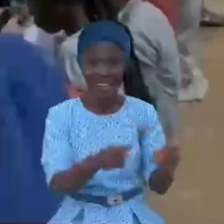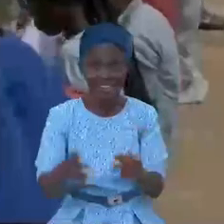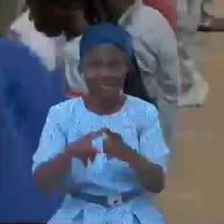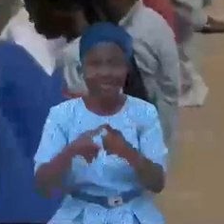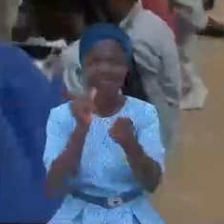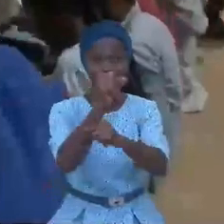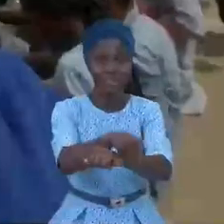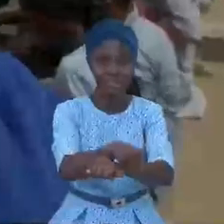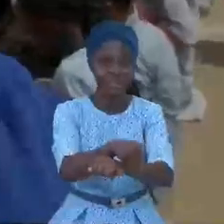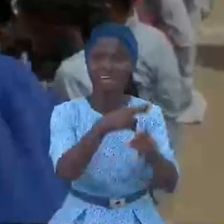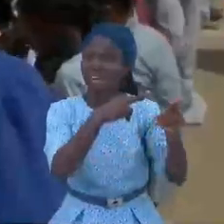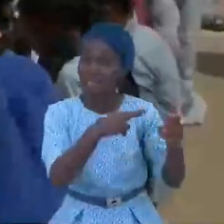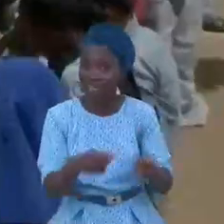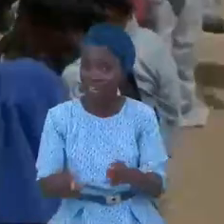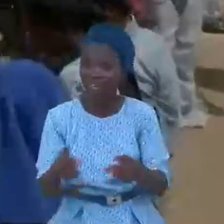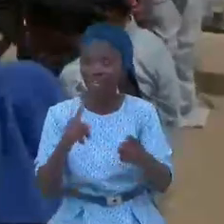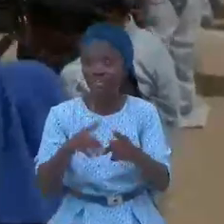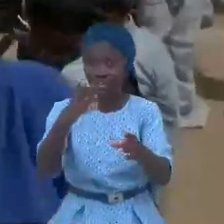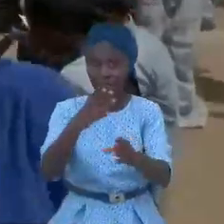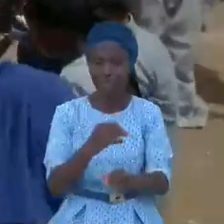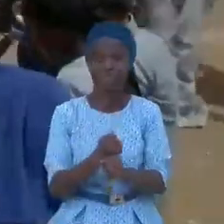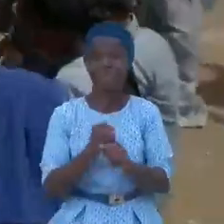vaincre et prêt